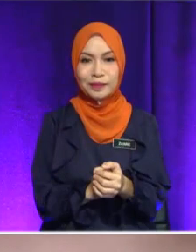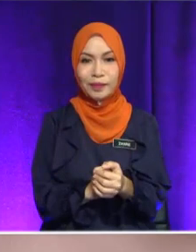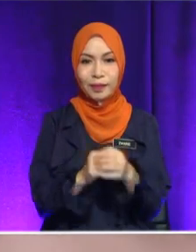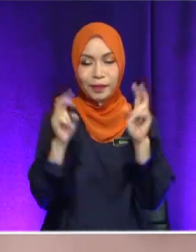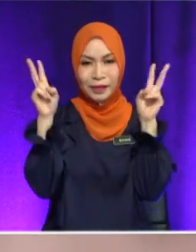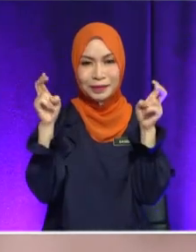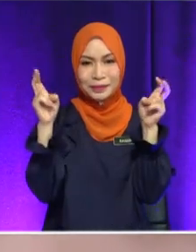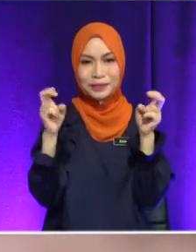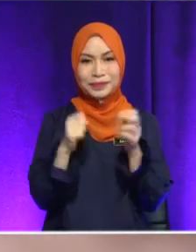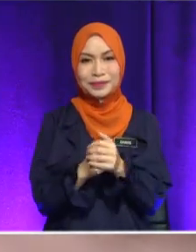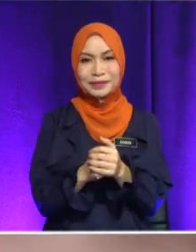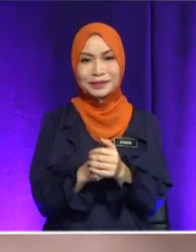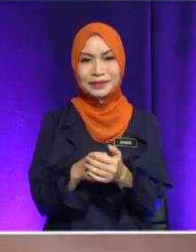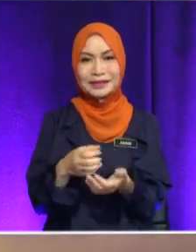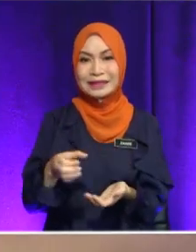juga